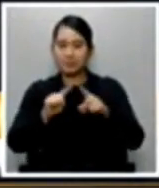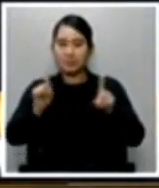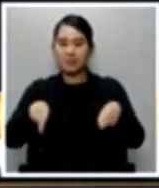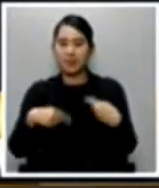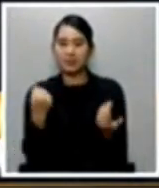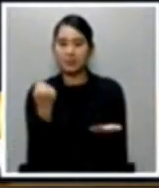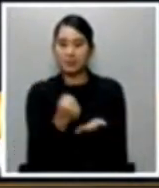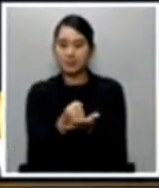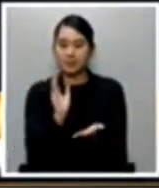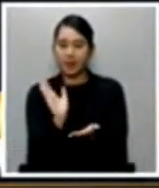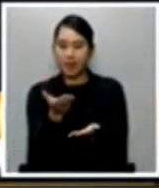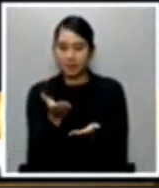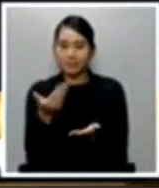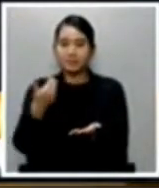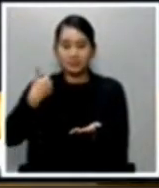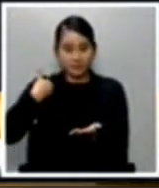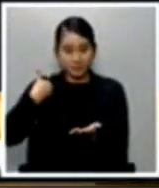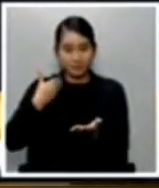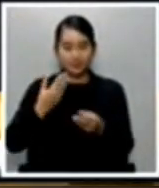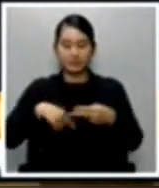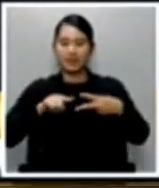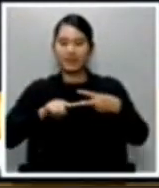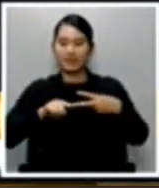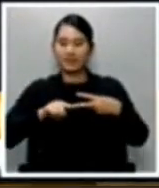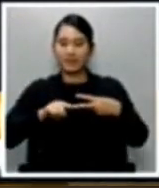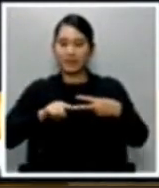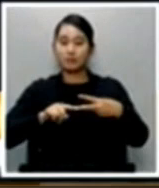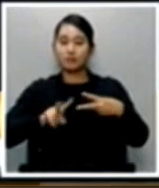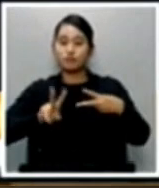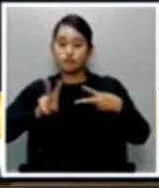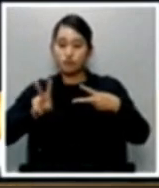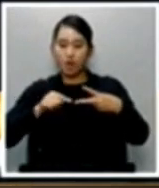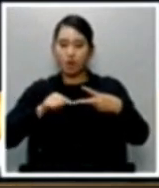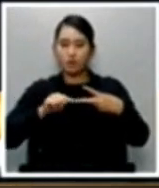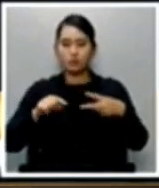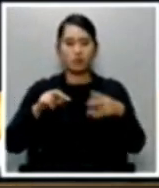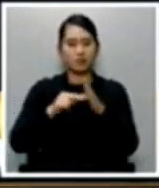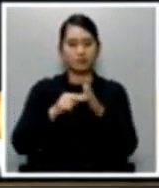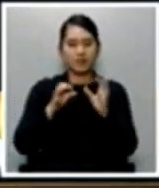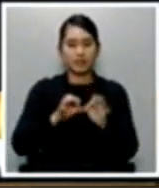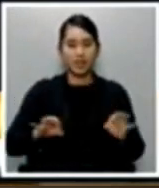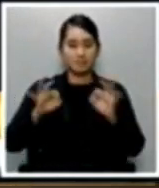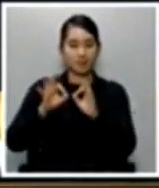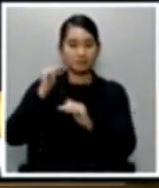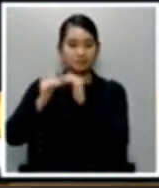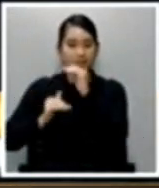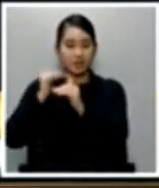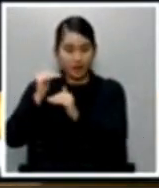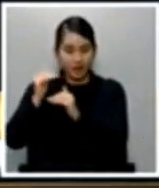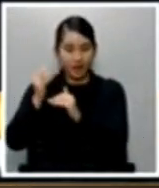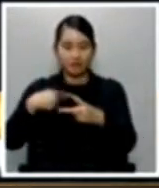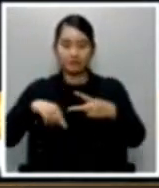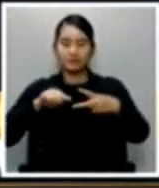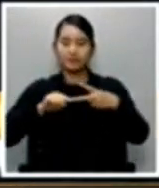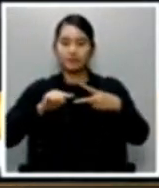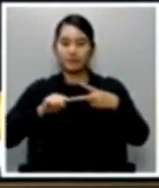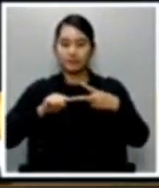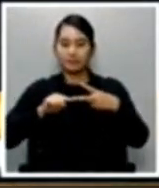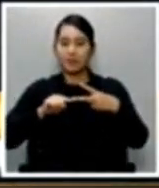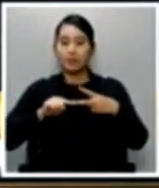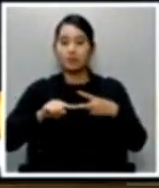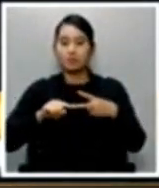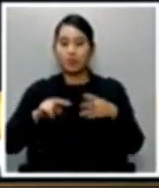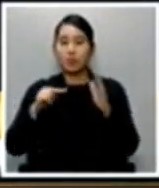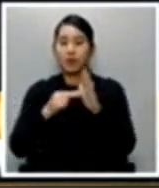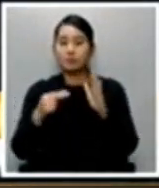ตรยังมีปริญญาบัตรอยู่แต่แบบที่2ซึ่งจะมีแนวโน้มที่จะมีความสำคัญมากขึ้นเรื่อยๆก็คือที่เรียกว่าเป็นนอนดีกรีโปร